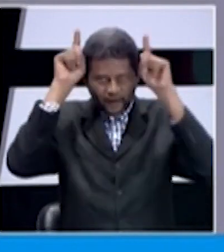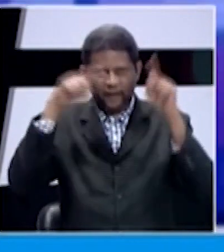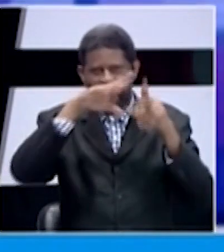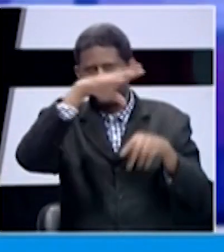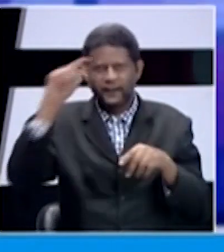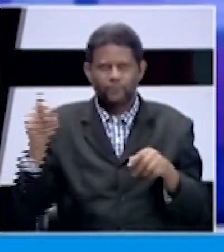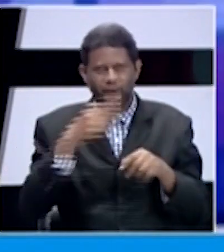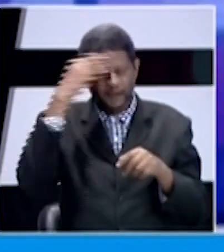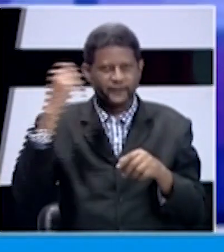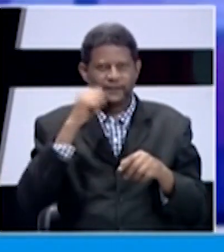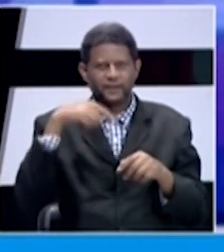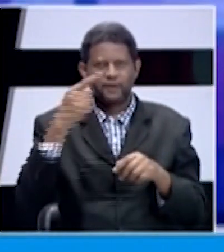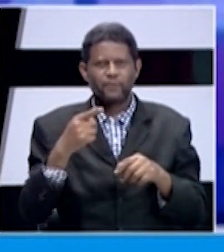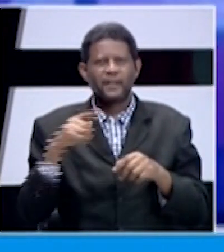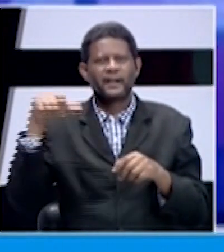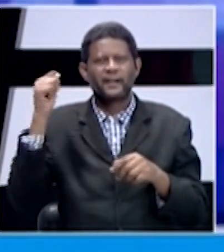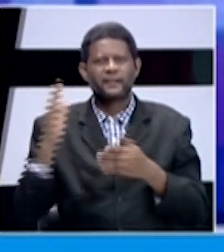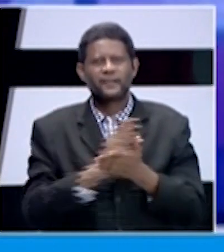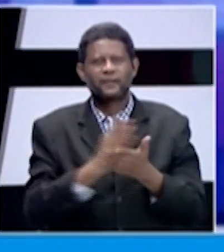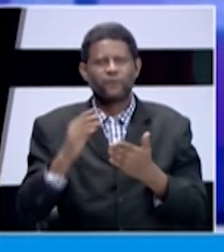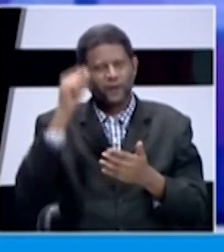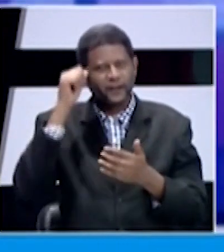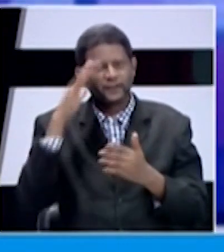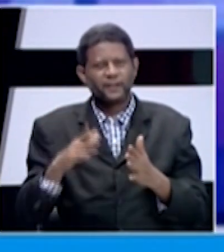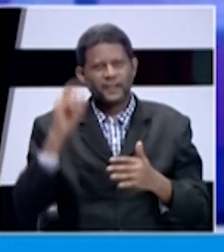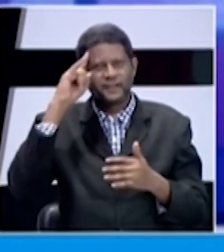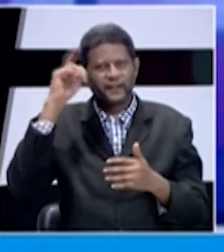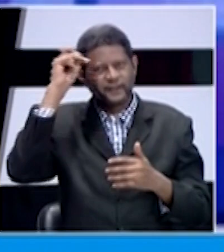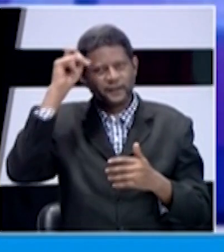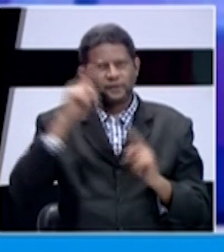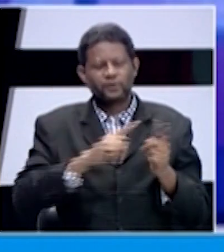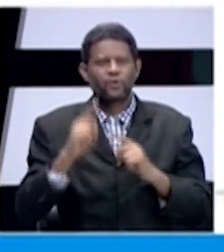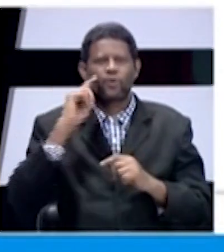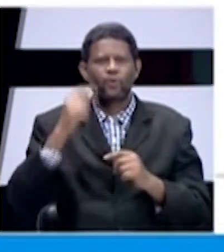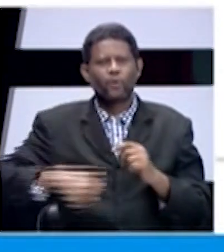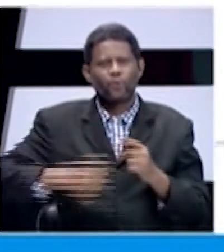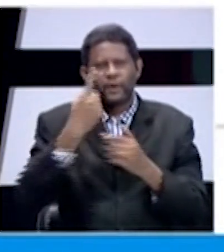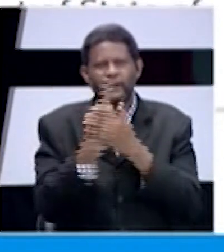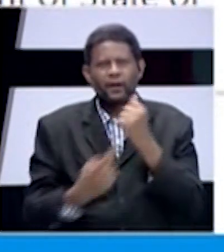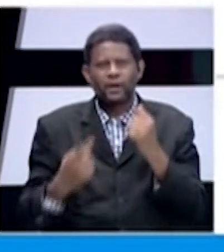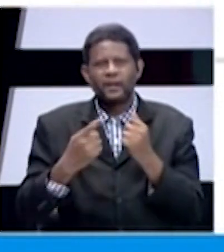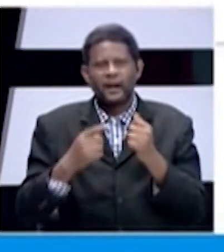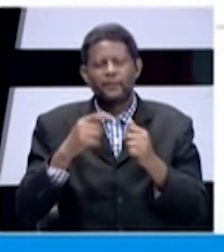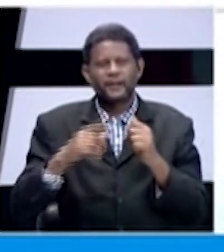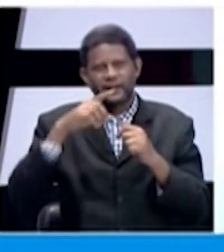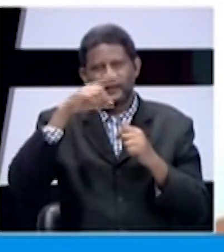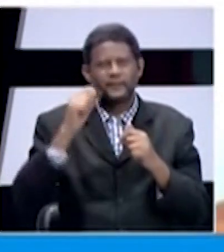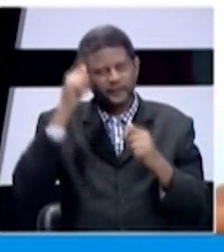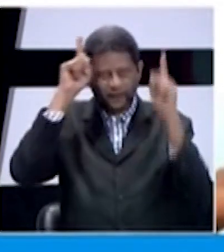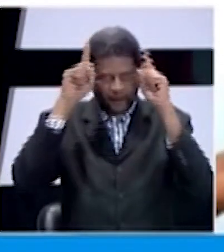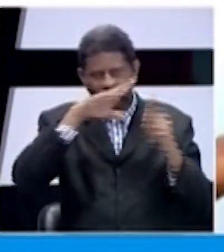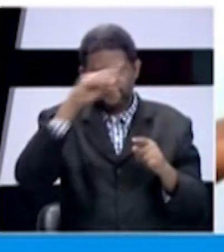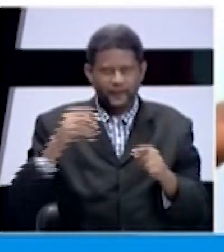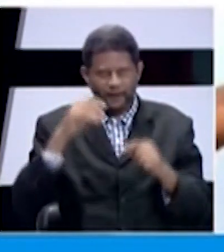ኣይትረስዕ ኢሉ ካልእ ነጣፍ ማሕበራዊ ሚድያ ኤርትራዊ ዘርኣይ ደረስ እውን እንኮ ሕጋዊ ፕሬዚዳንት ኣብ ቀርኒ ኣፍሪካ ዝብል መልእኽቲ ጠቂዕ